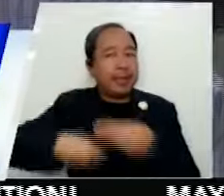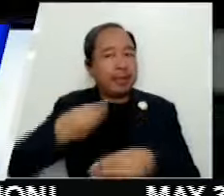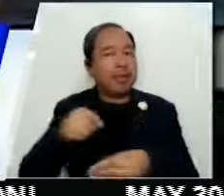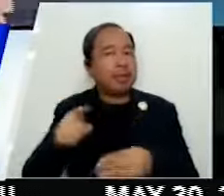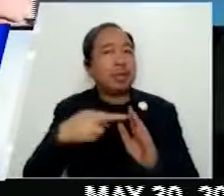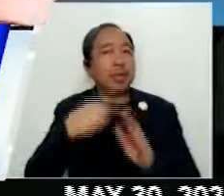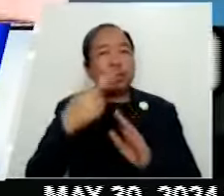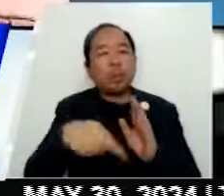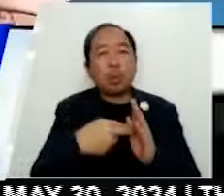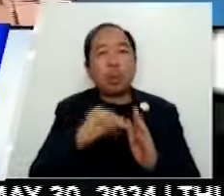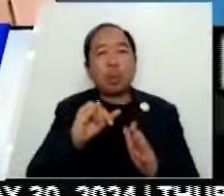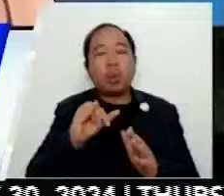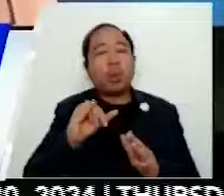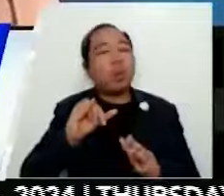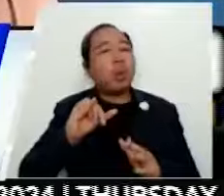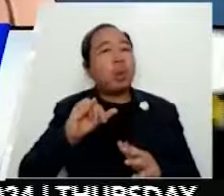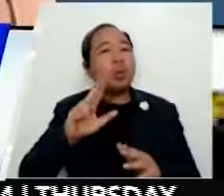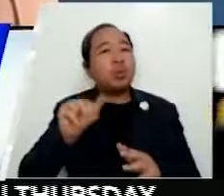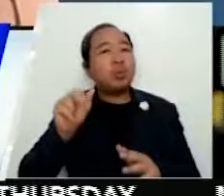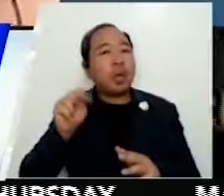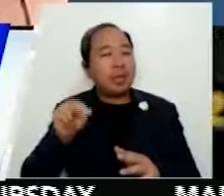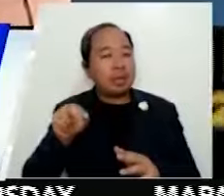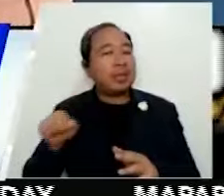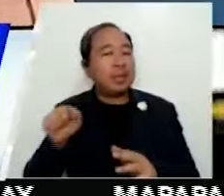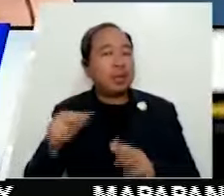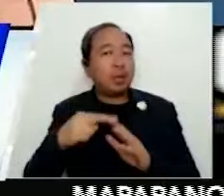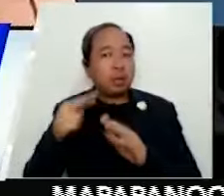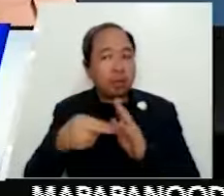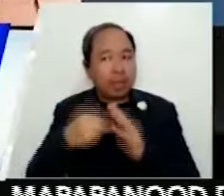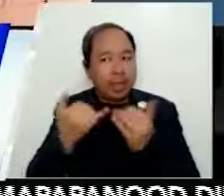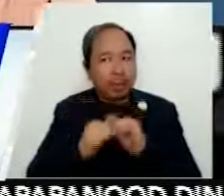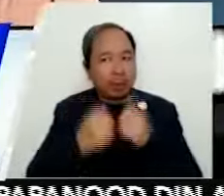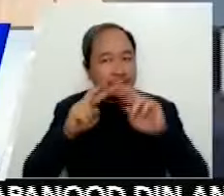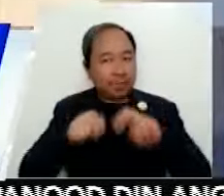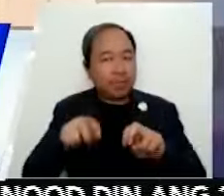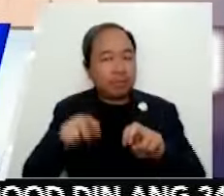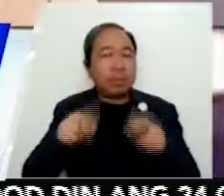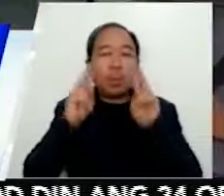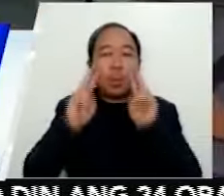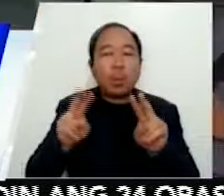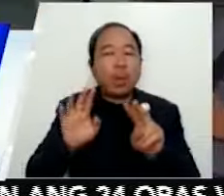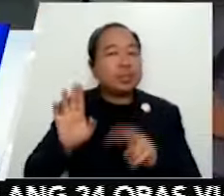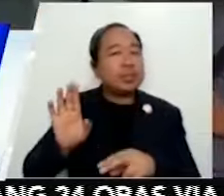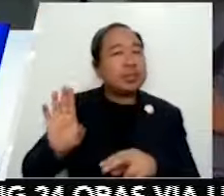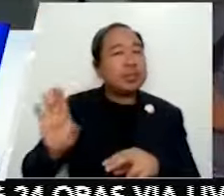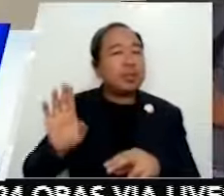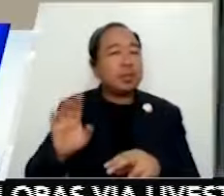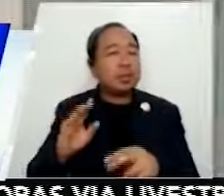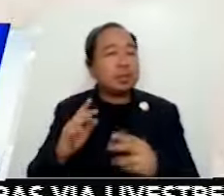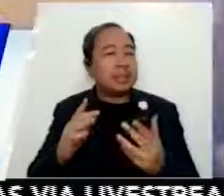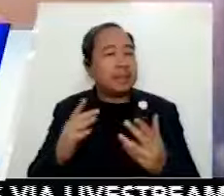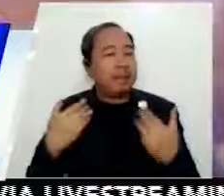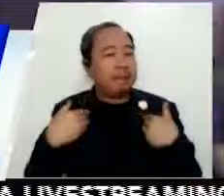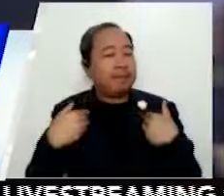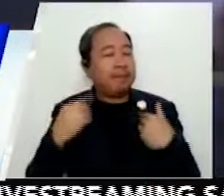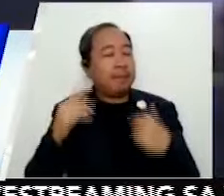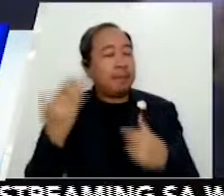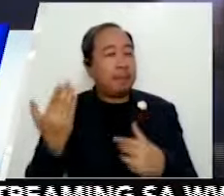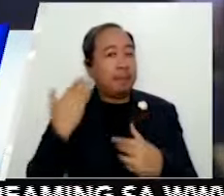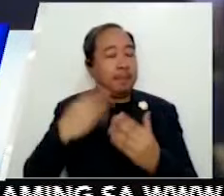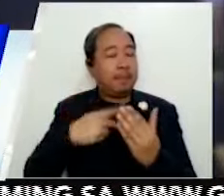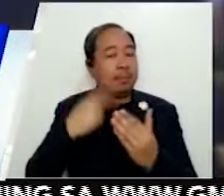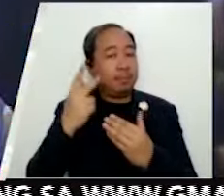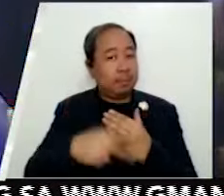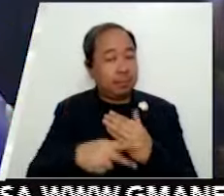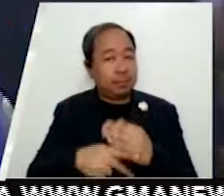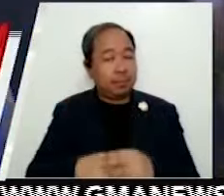Para mapag-aralan ng role, pinanood pa ni Michael ang OG drama pero nangako ng sariling atake sa role. I had to